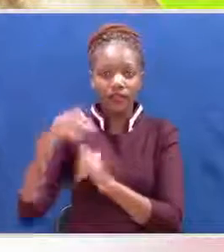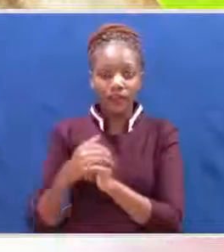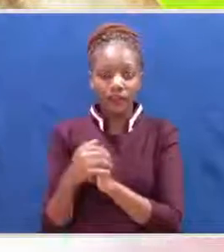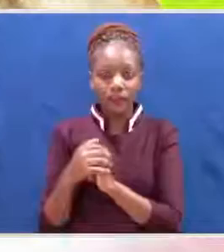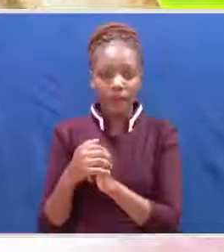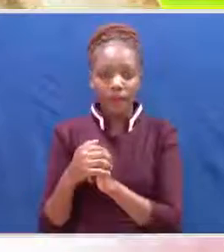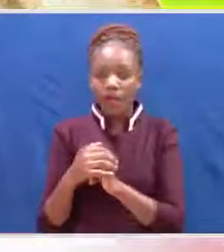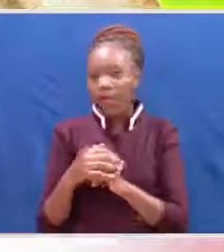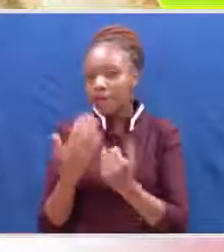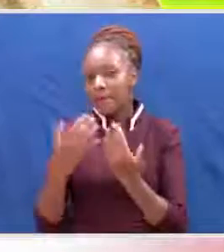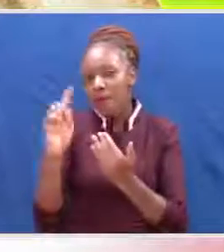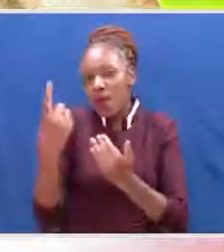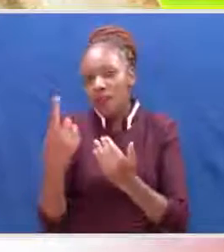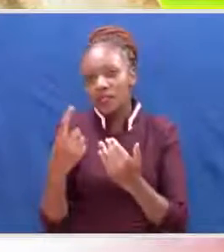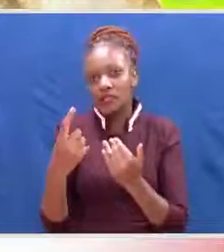Hata kani mara moja lakini